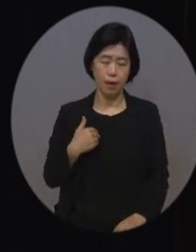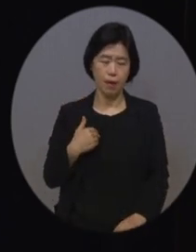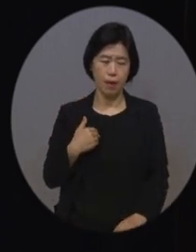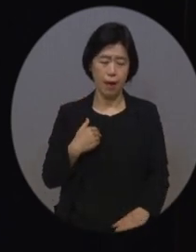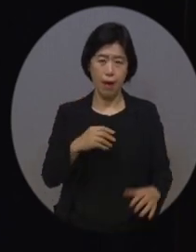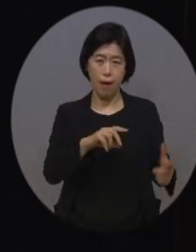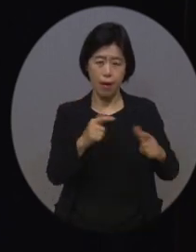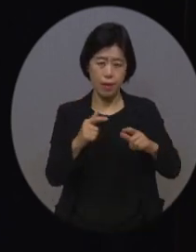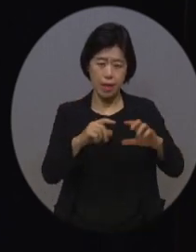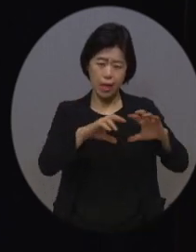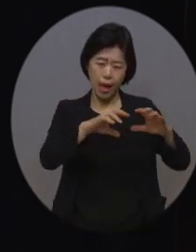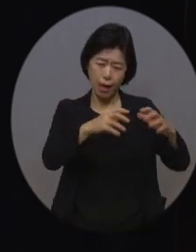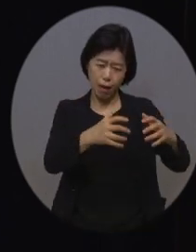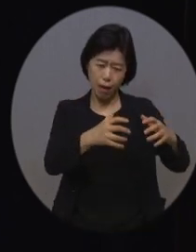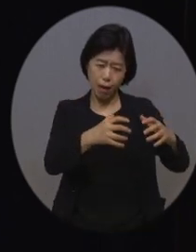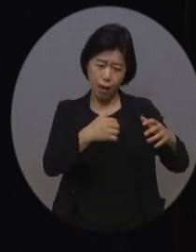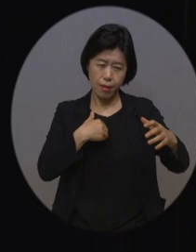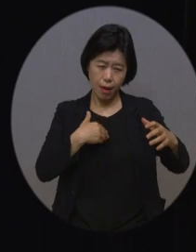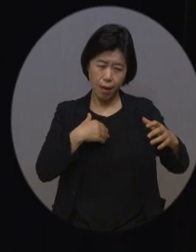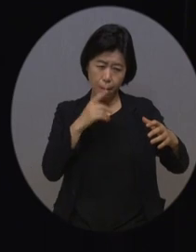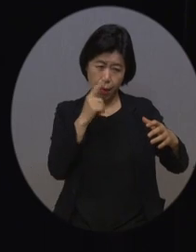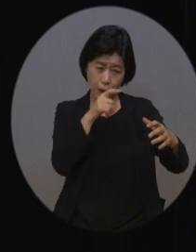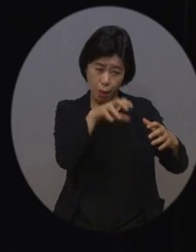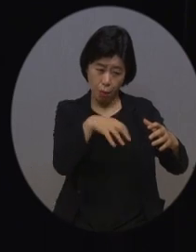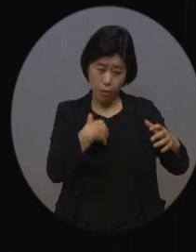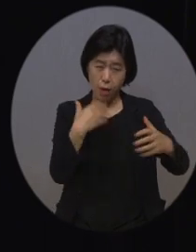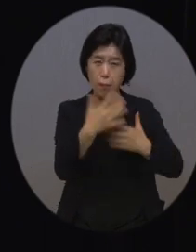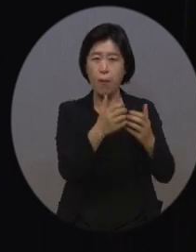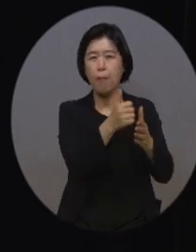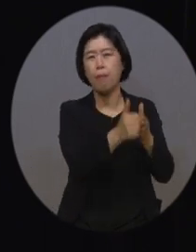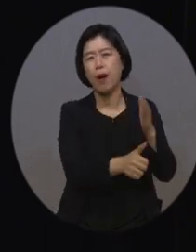알몸을 던진 탓이다.